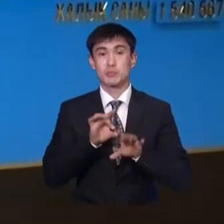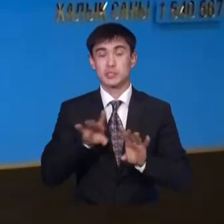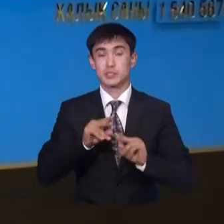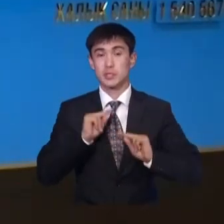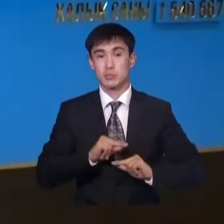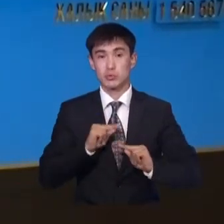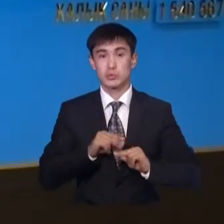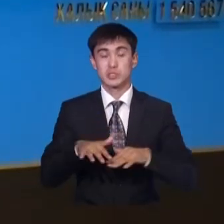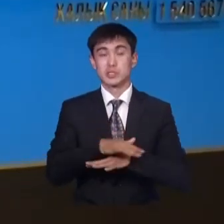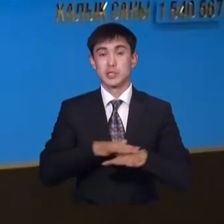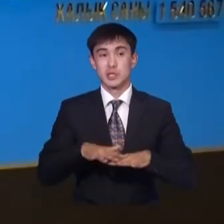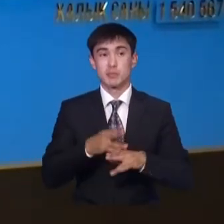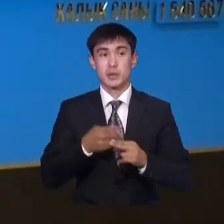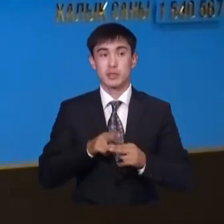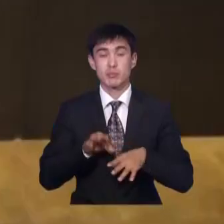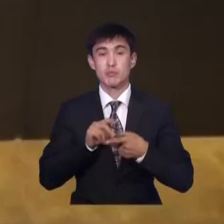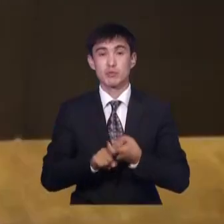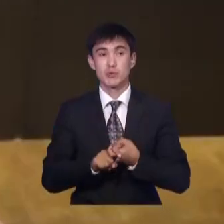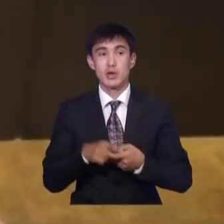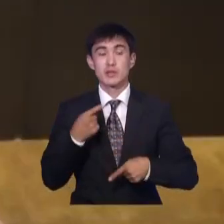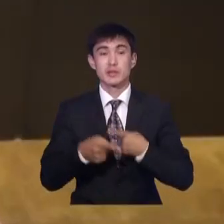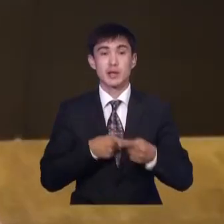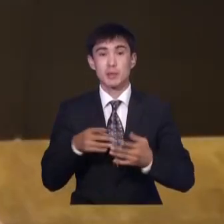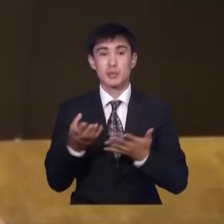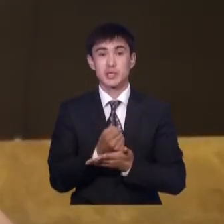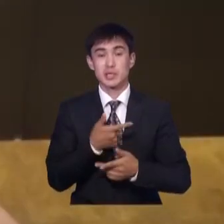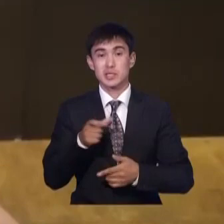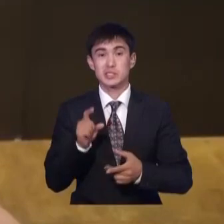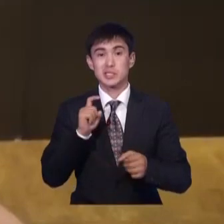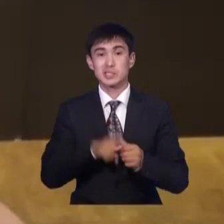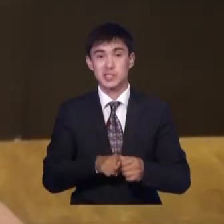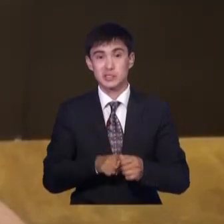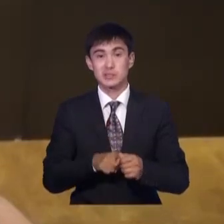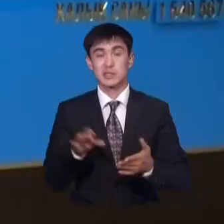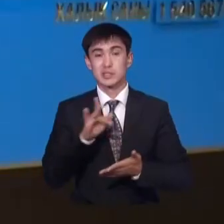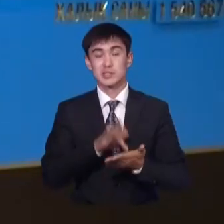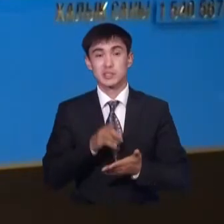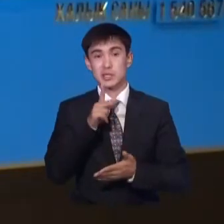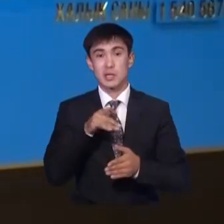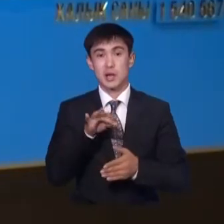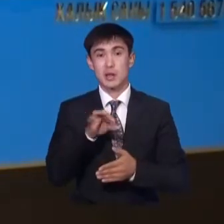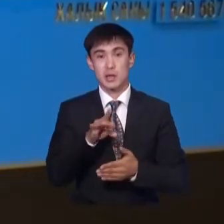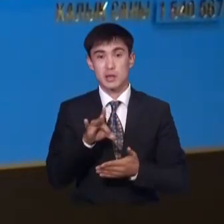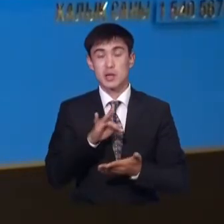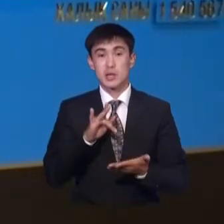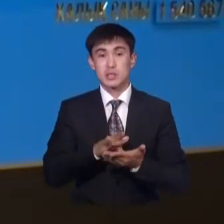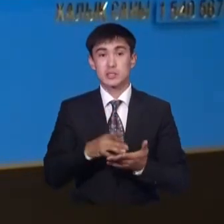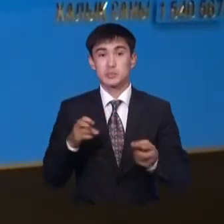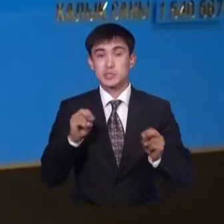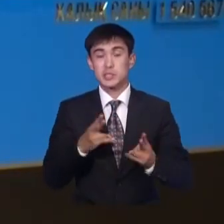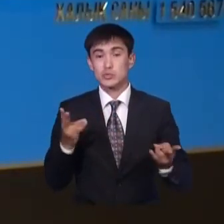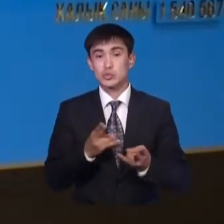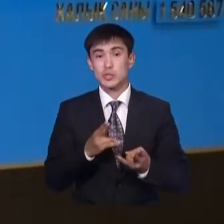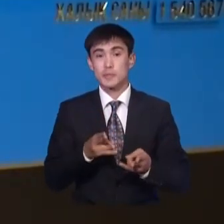разъяснительную работу с населением по этому поводу. Далее определим граждан, зарегистрировавшихся в центре карьеры. Корея нуждается в специалистах